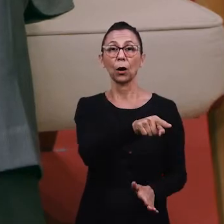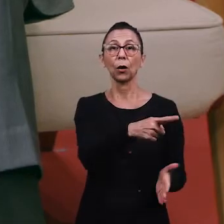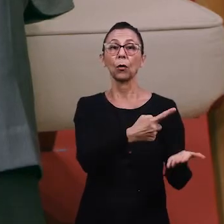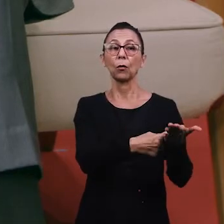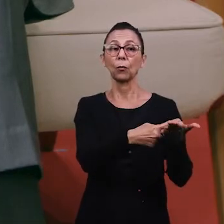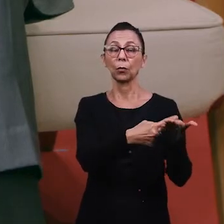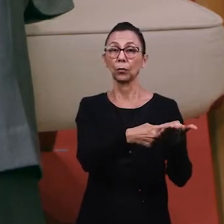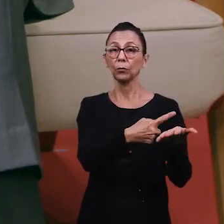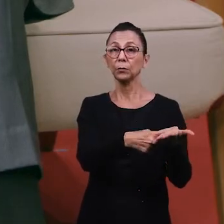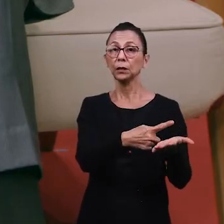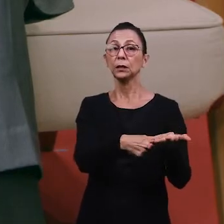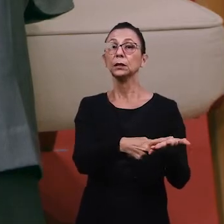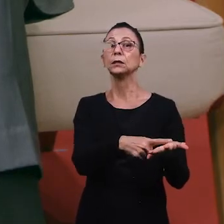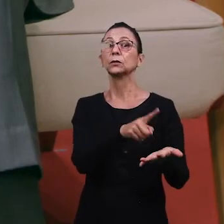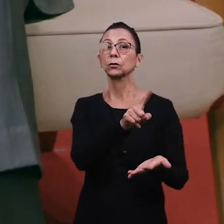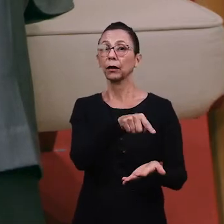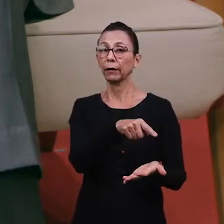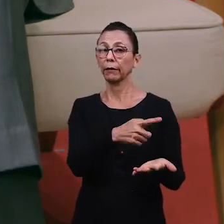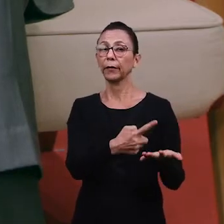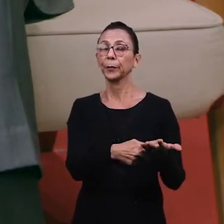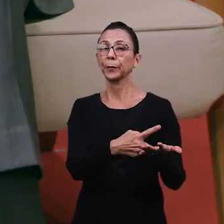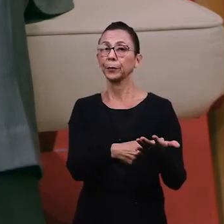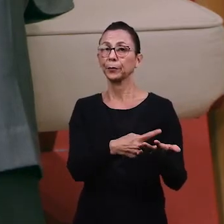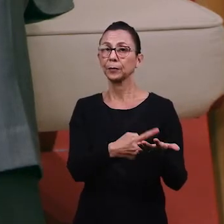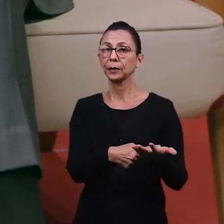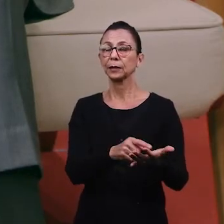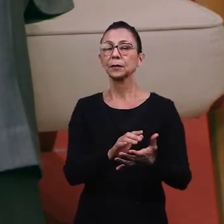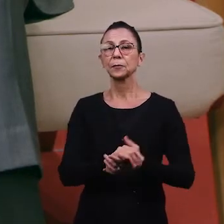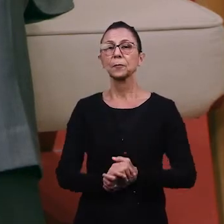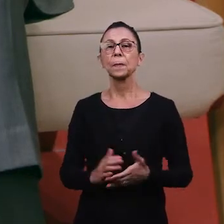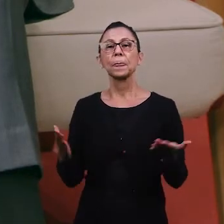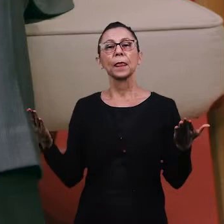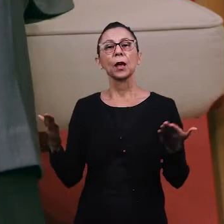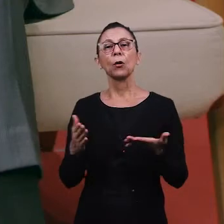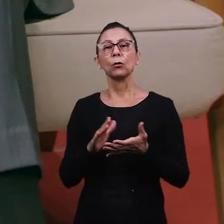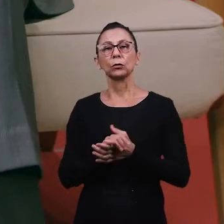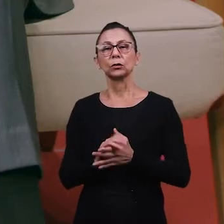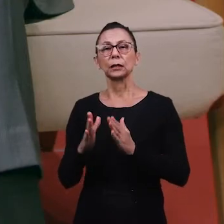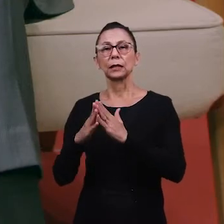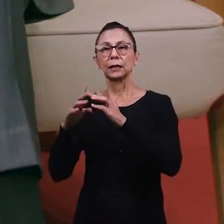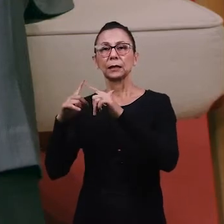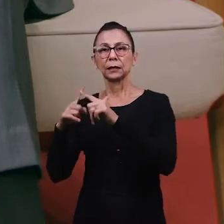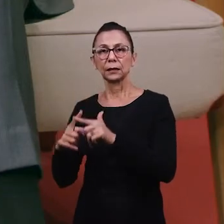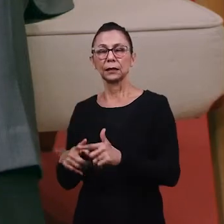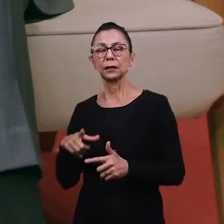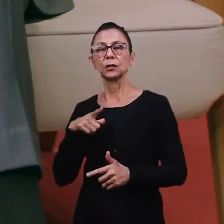identifiaient pour tous de l'extérieur qu'elle était fiancée, engagée.